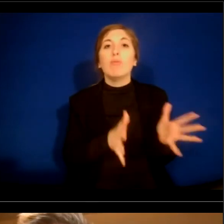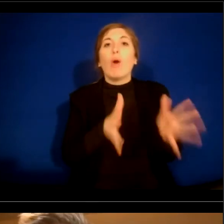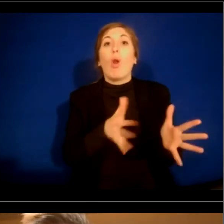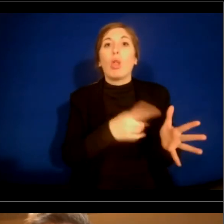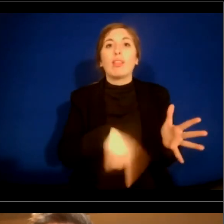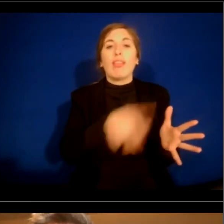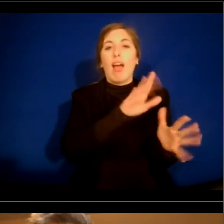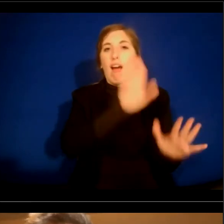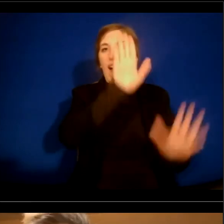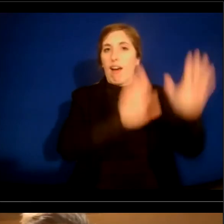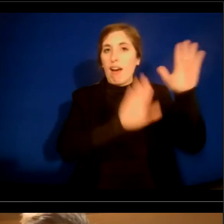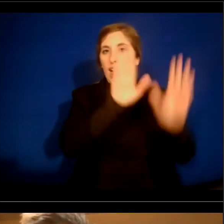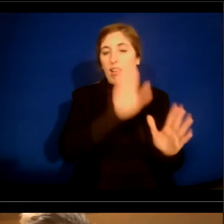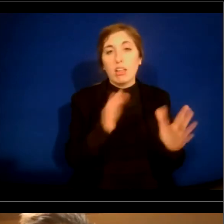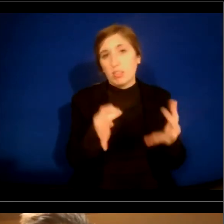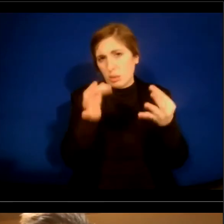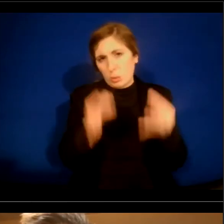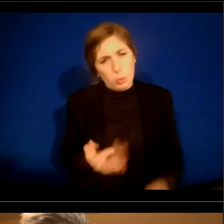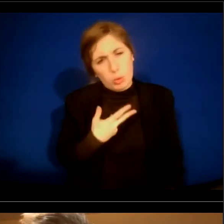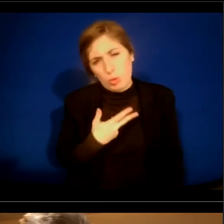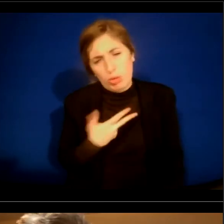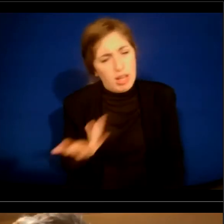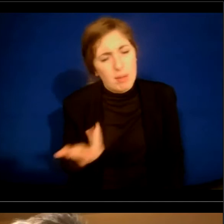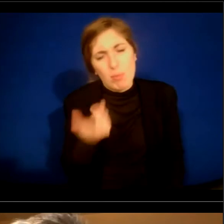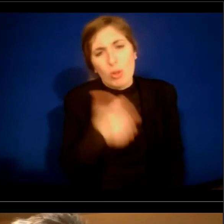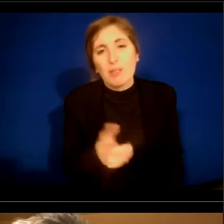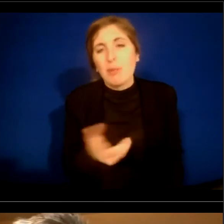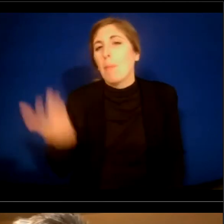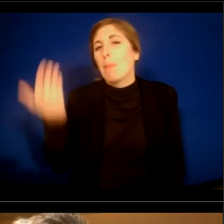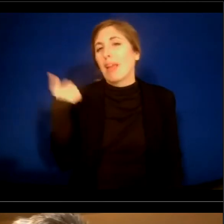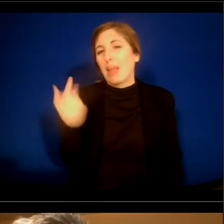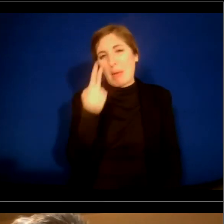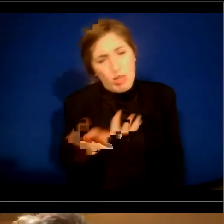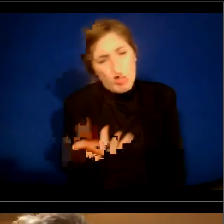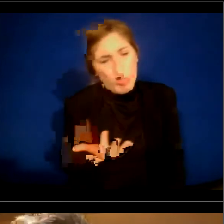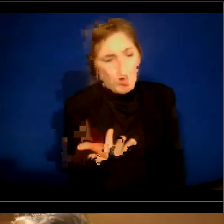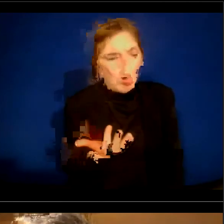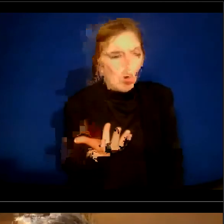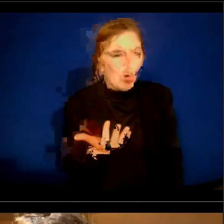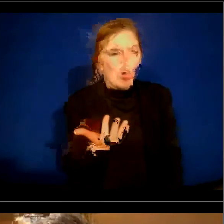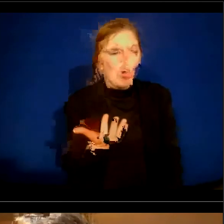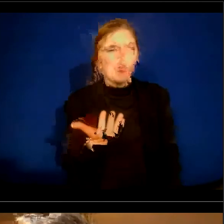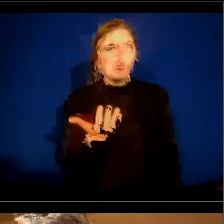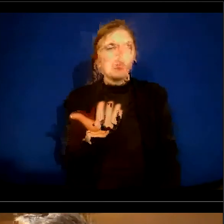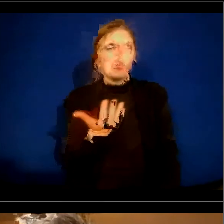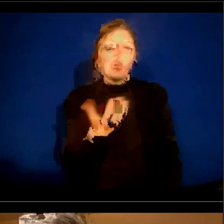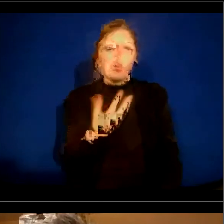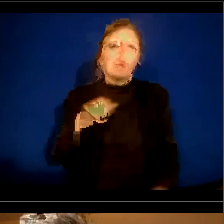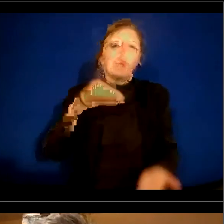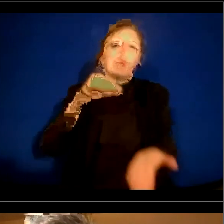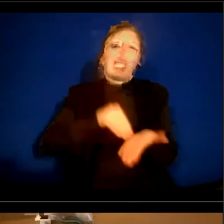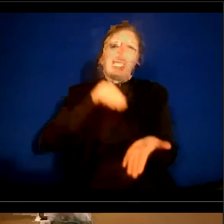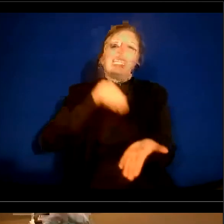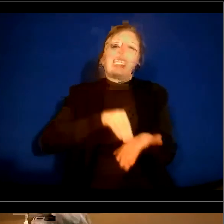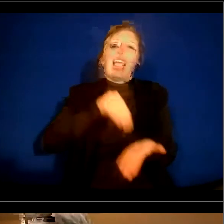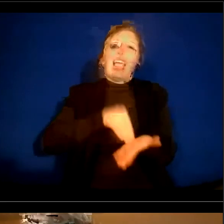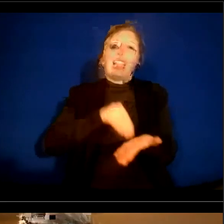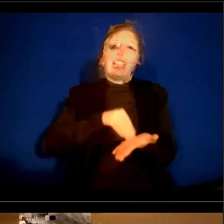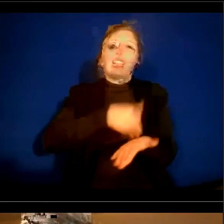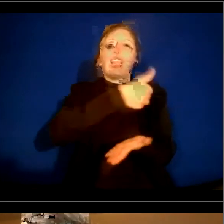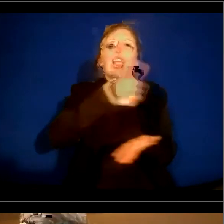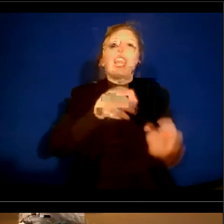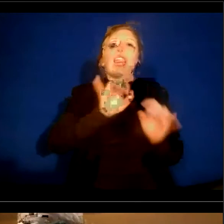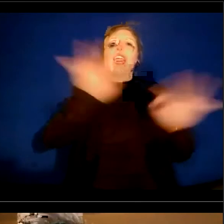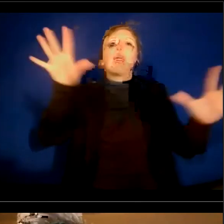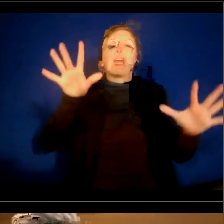non ce n'è, se va bene si cura per un breve periodo, ma è un paziente che ha bisogno di cura, sanno già dove andare,